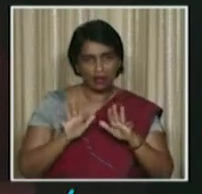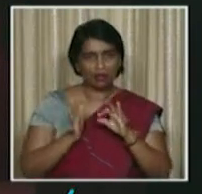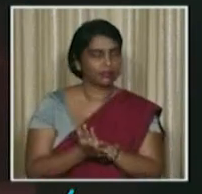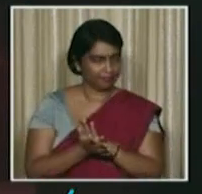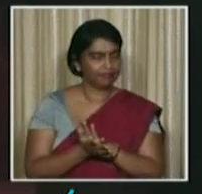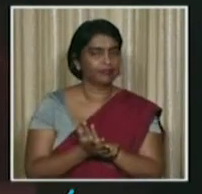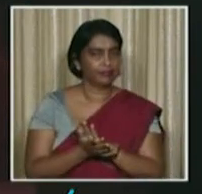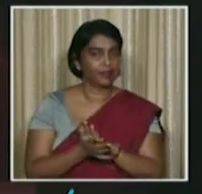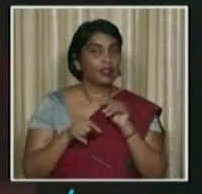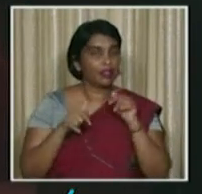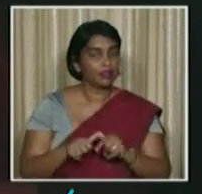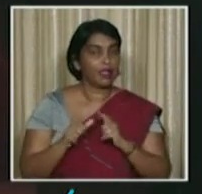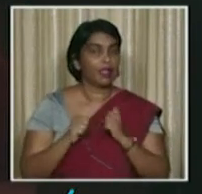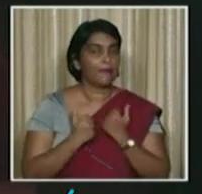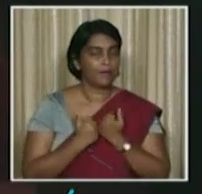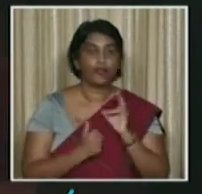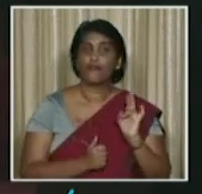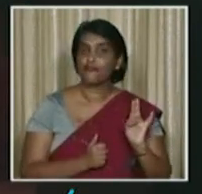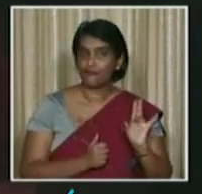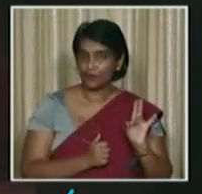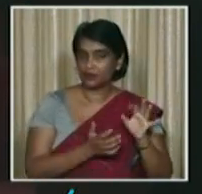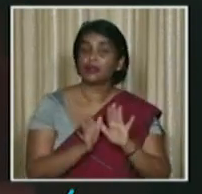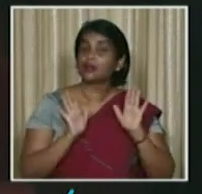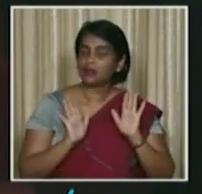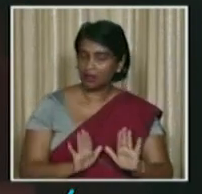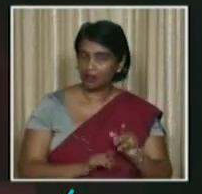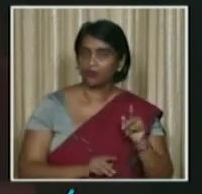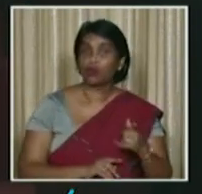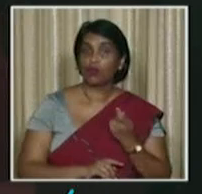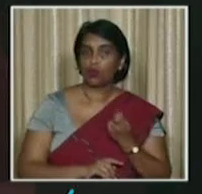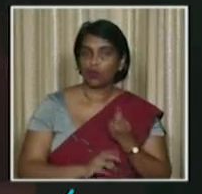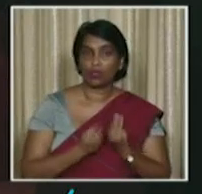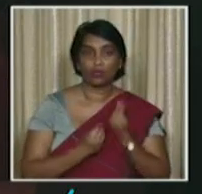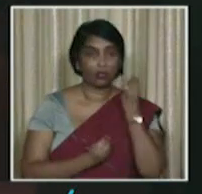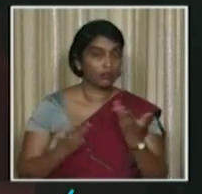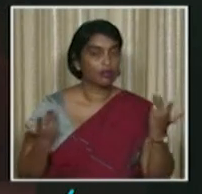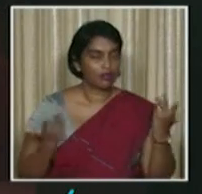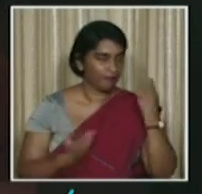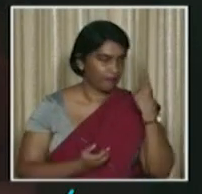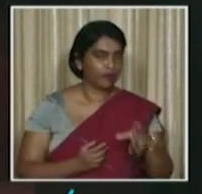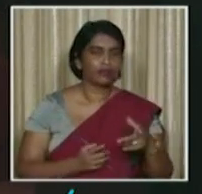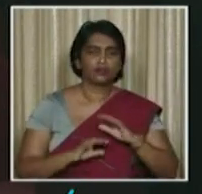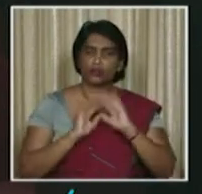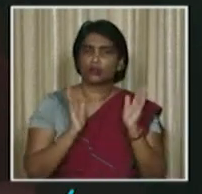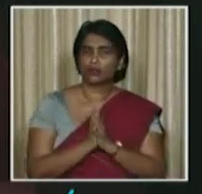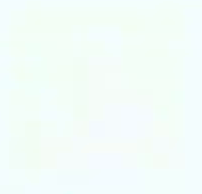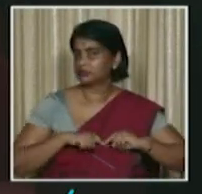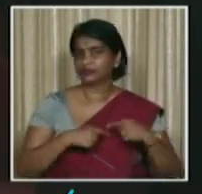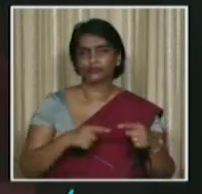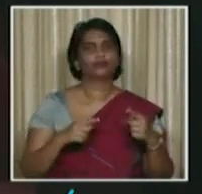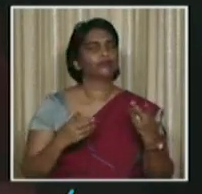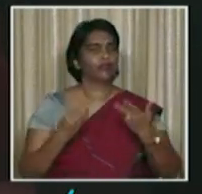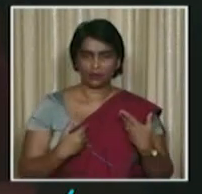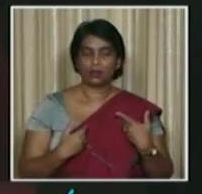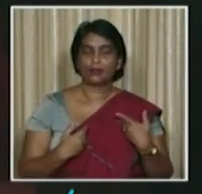දින යෙදුවා. දැන් අප්‍රේල් 25 වෙනිදාට දින යොදවලා තිබෙනවා. මුදල් ලබා නොදීම තුල මේ සම්පූර්ණ කාර්යය